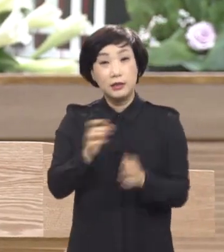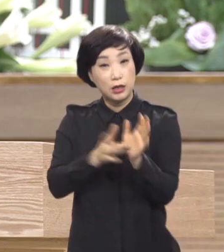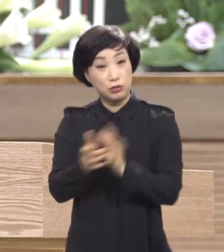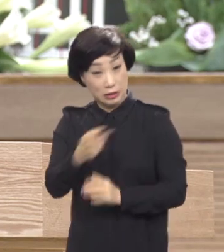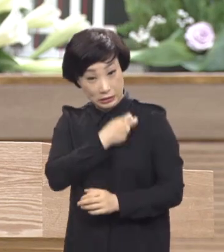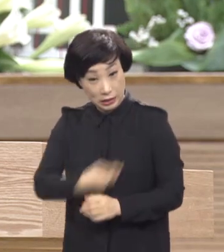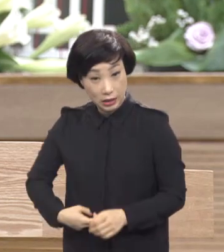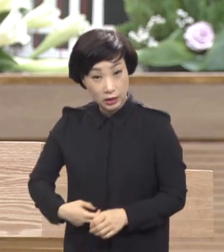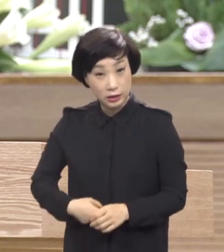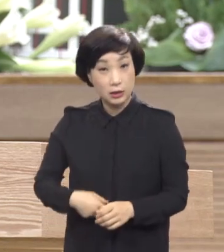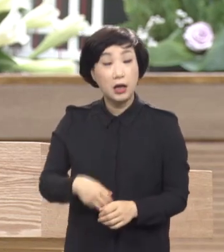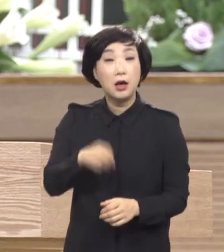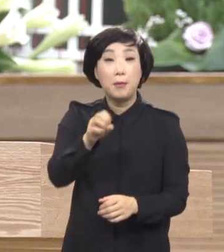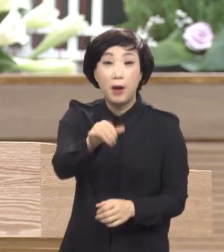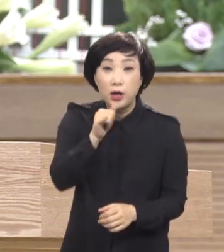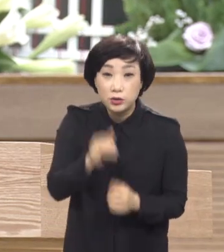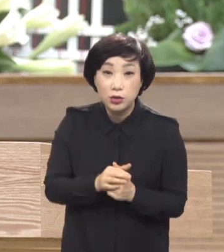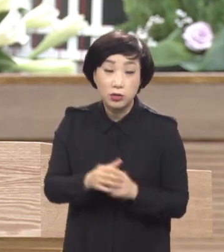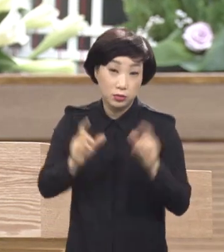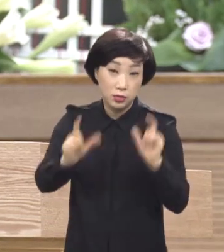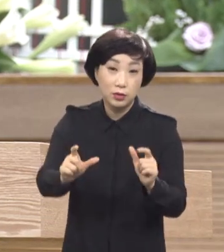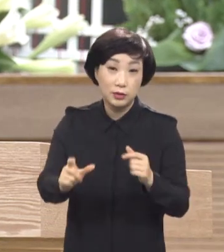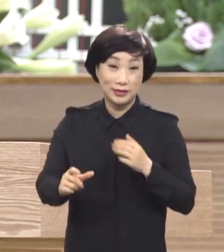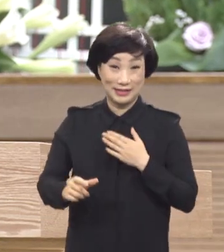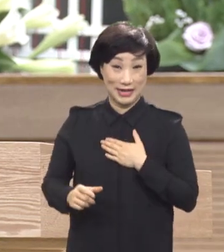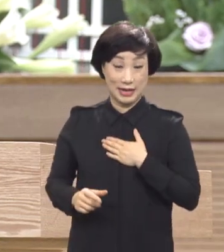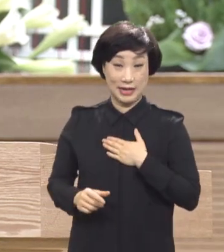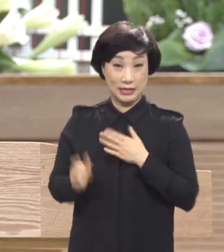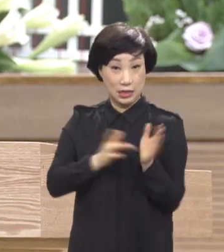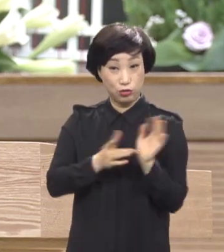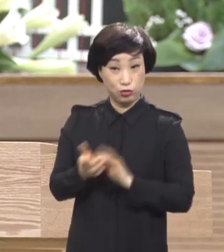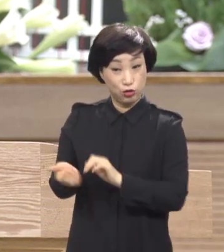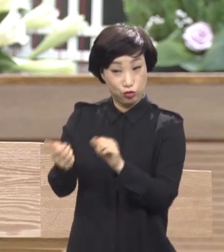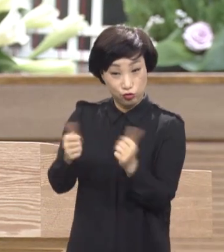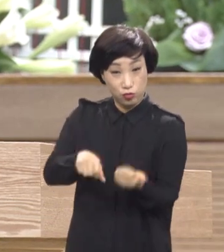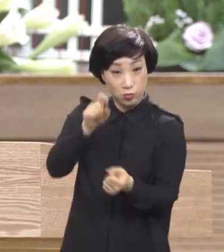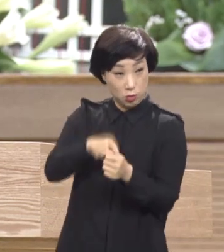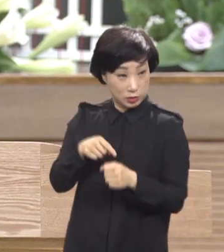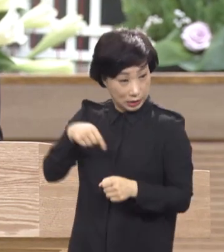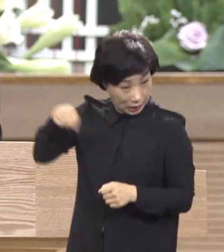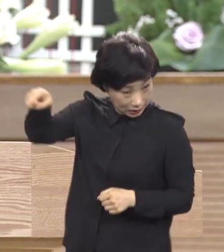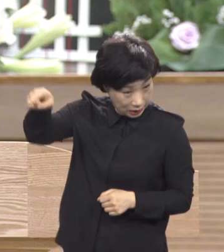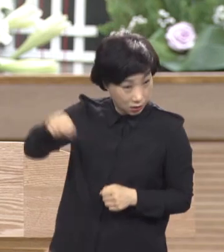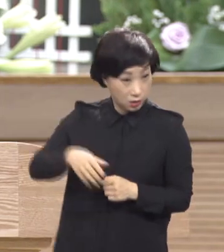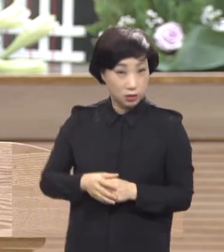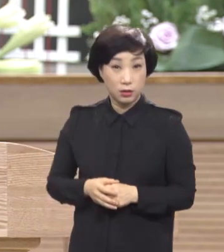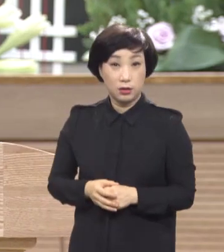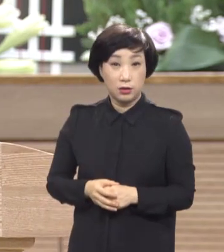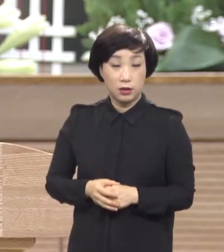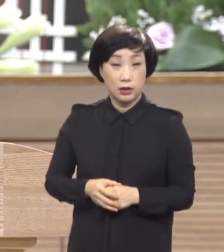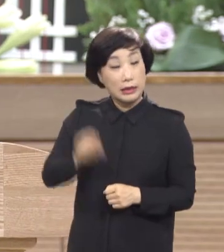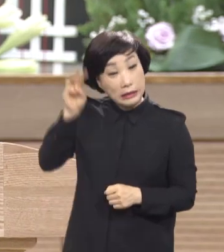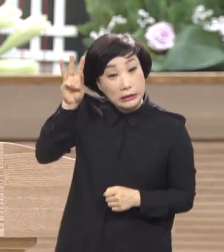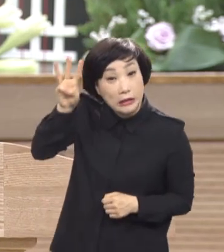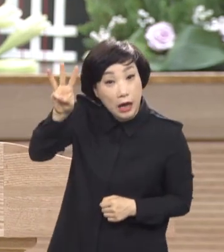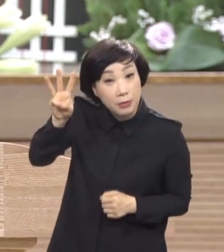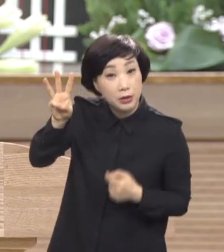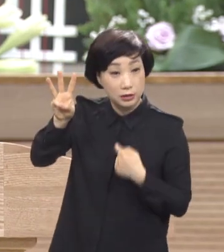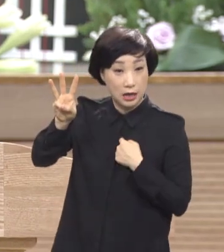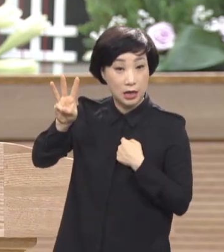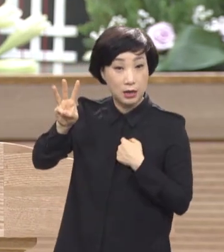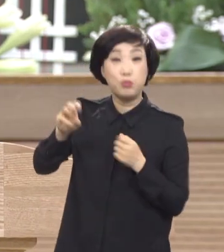나 죽으러 간다 그리고 3일 만에